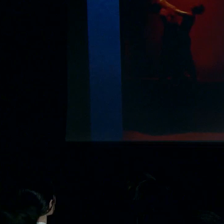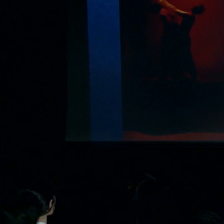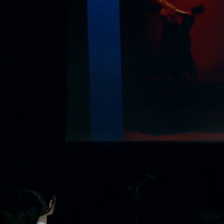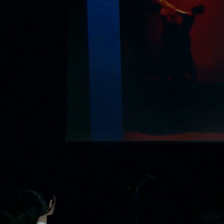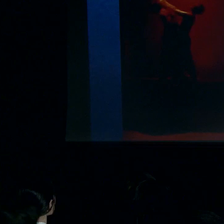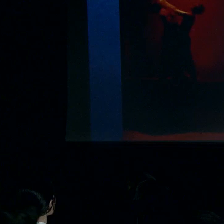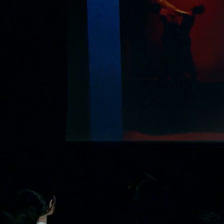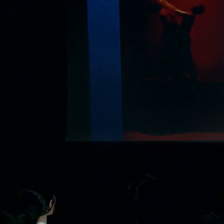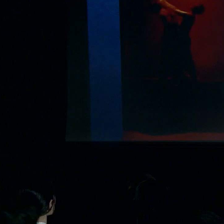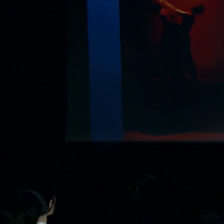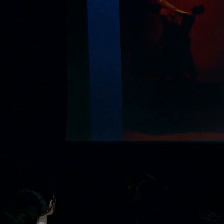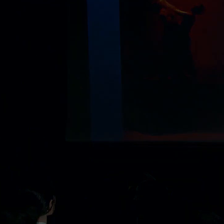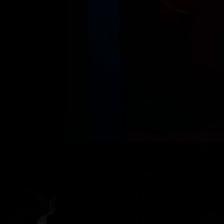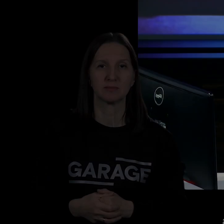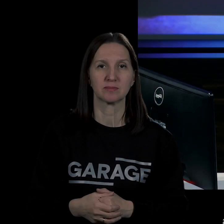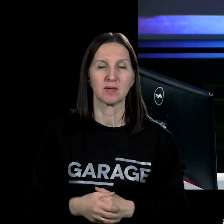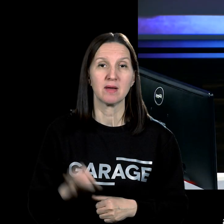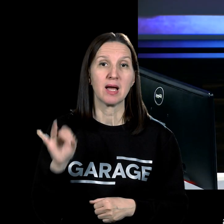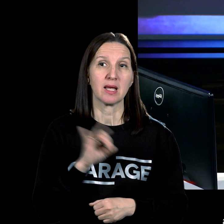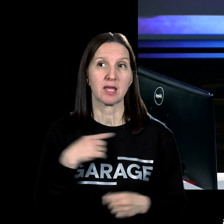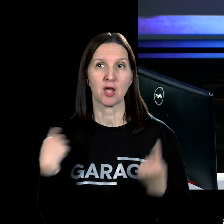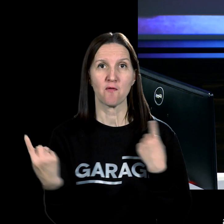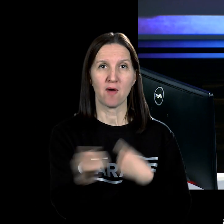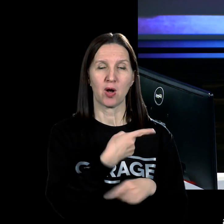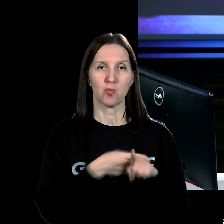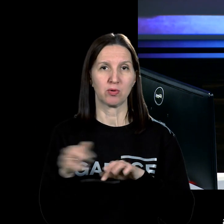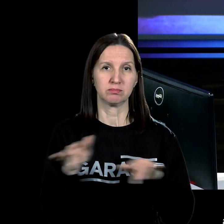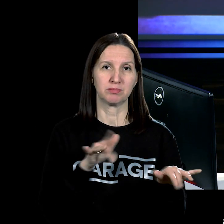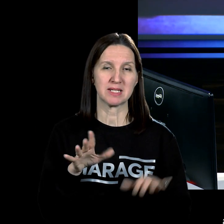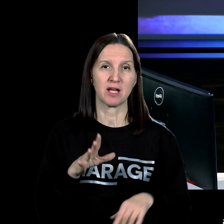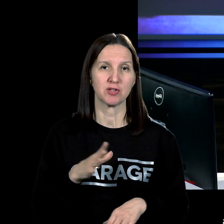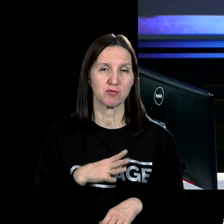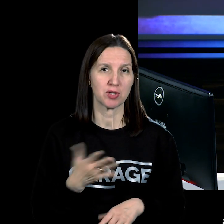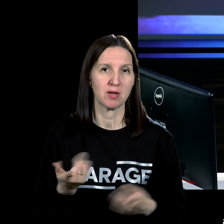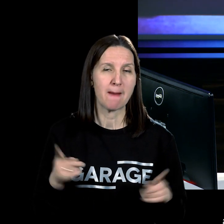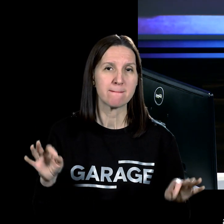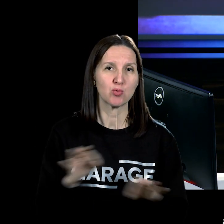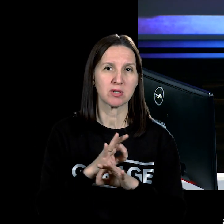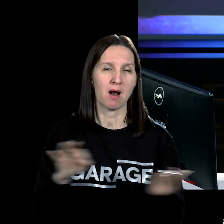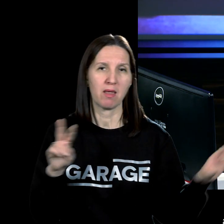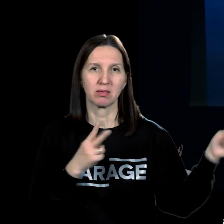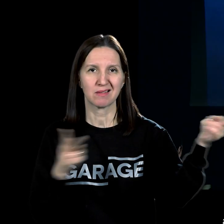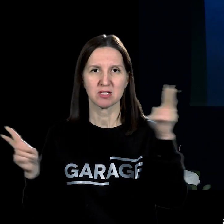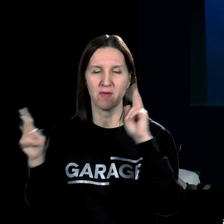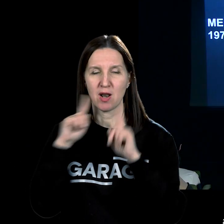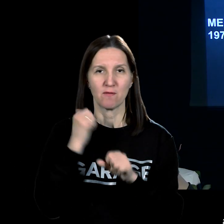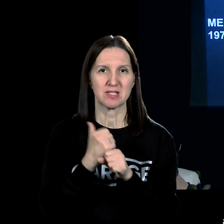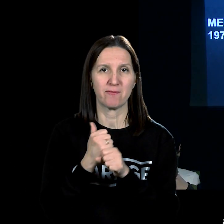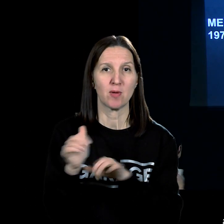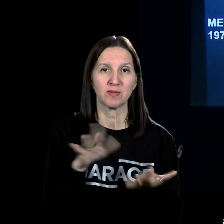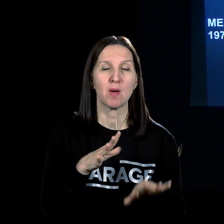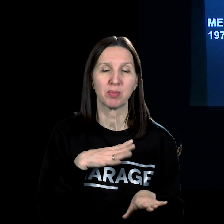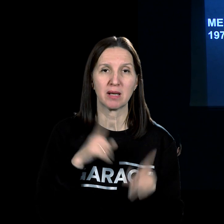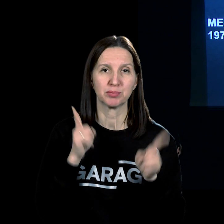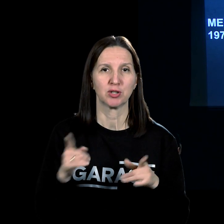черным галстуком на шее. И вокруг него происходившее там музыкальное, танцевальное в основном действие, где были